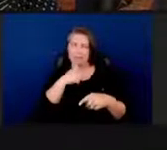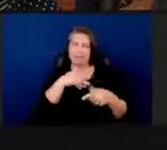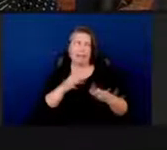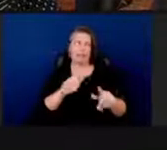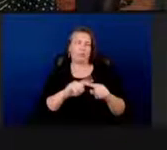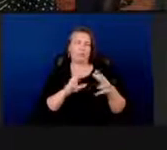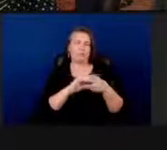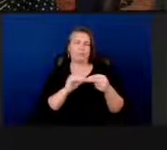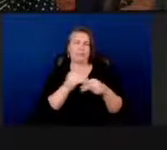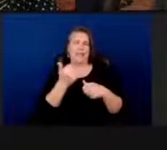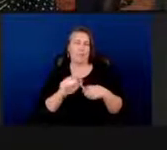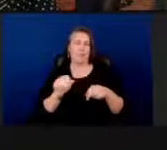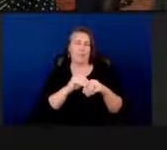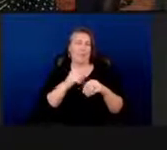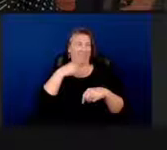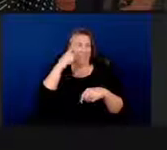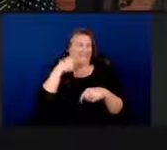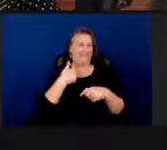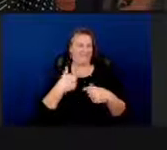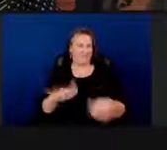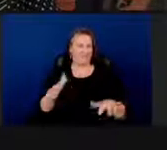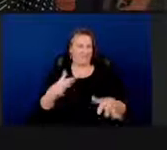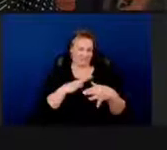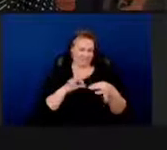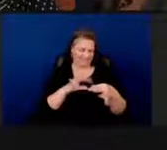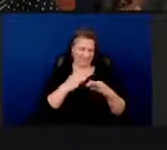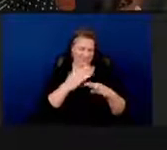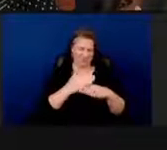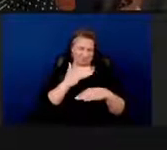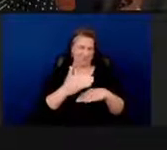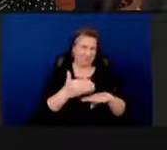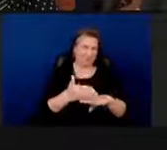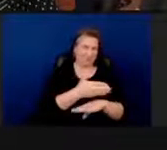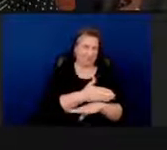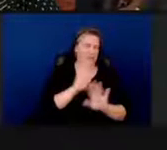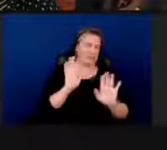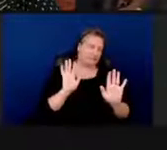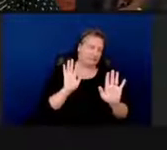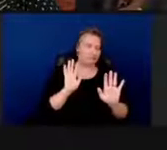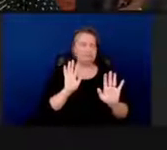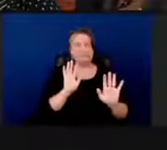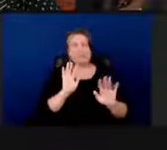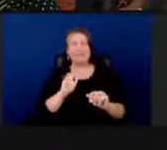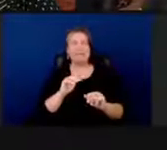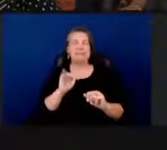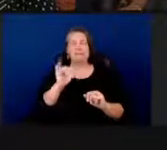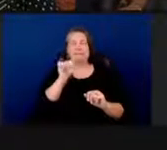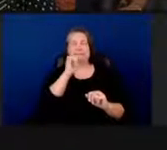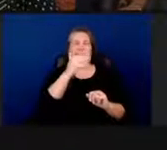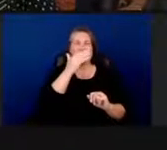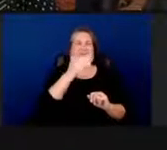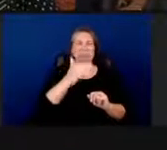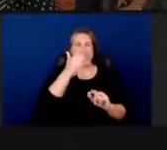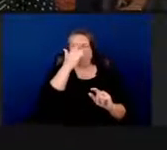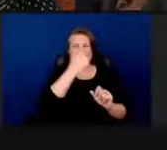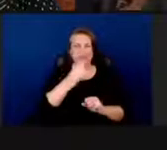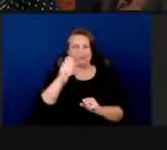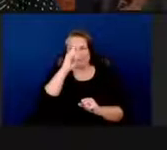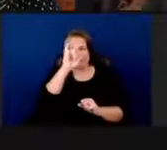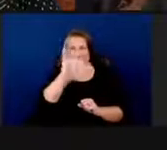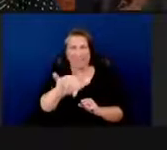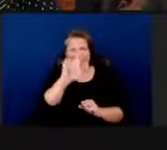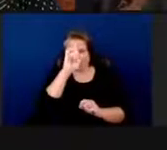أنا طبعا لا أستطيع أن أتحدث عن هذا الموضوع، ولكن ينبغي